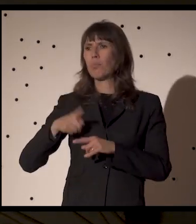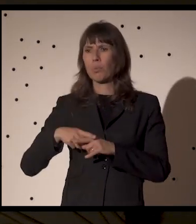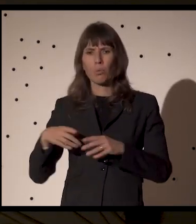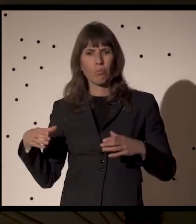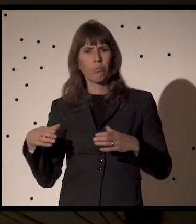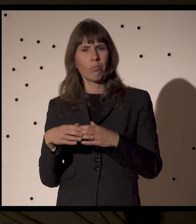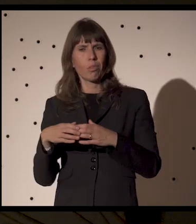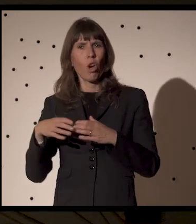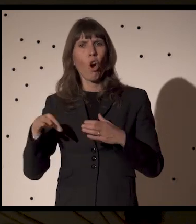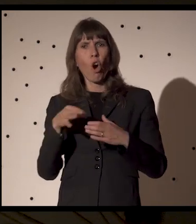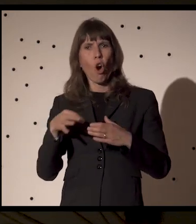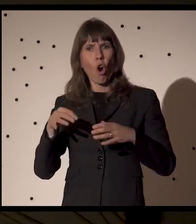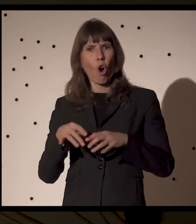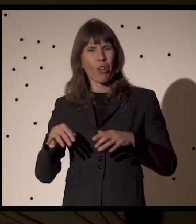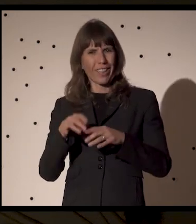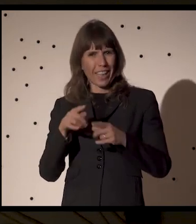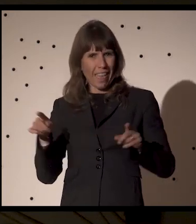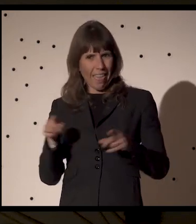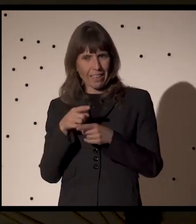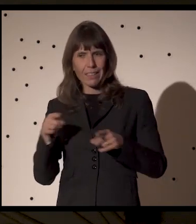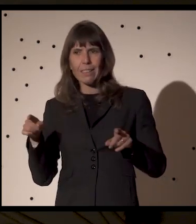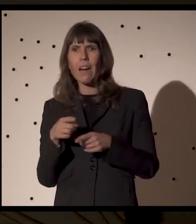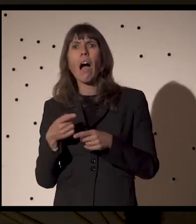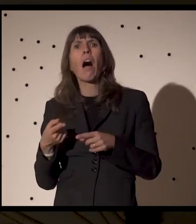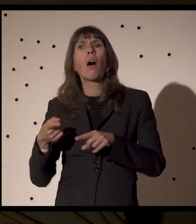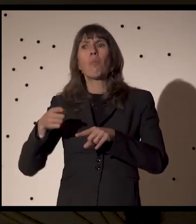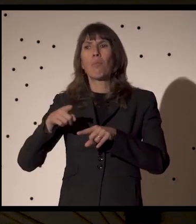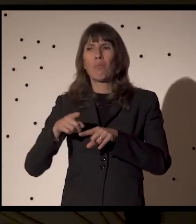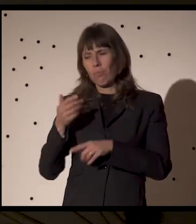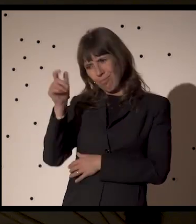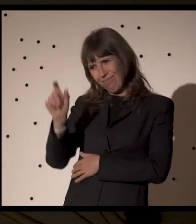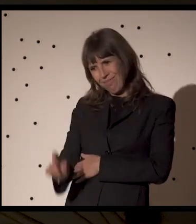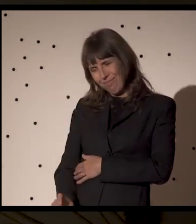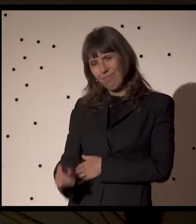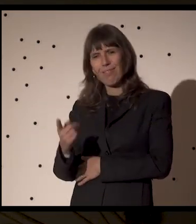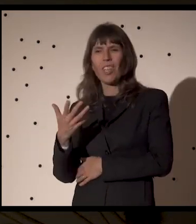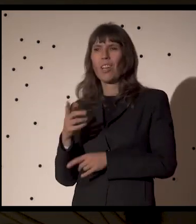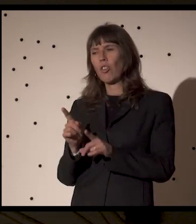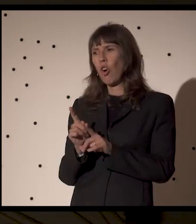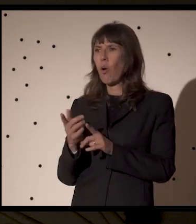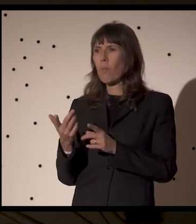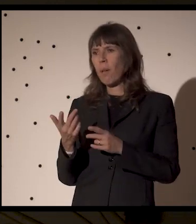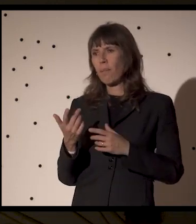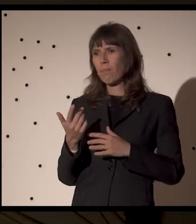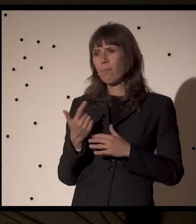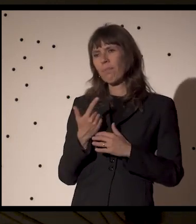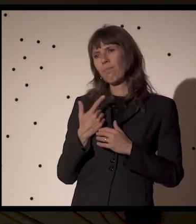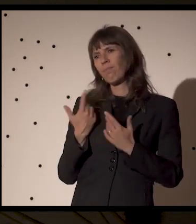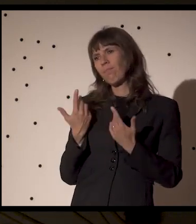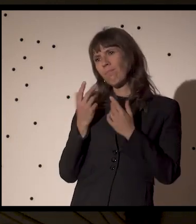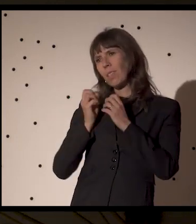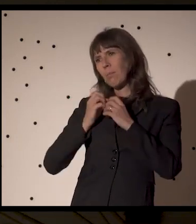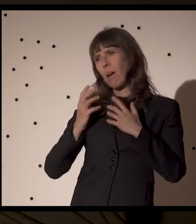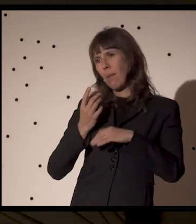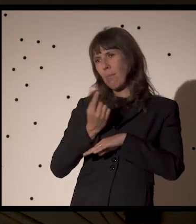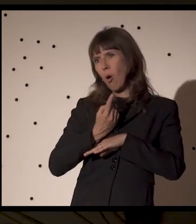d'orchestra che è la ideale interlocutrice di questo monologo in cui la passione